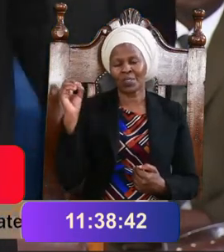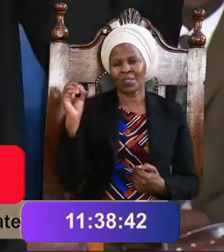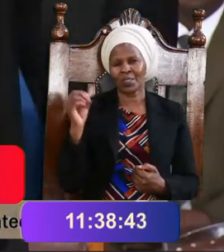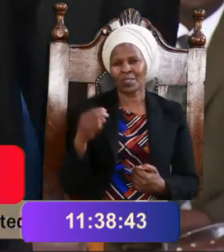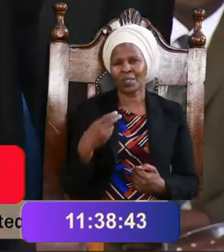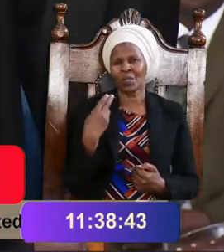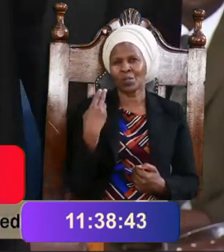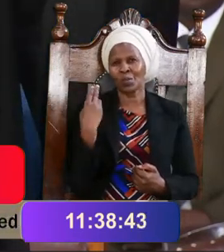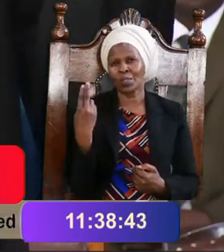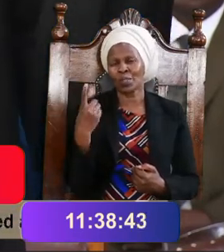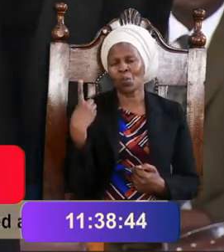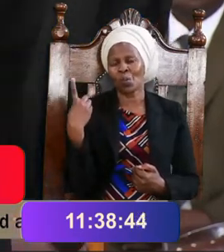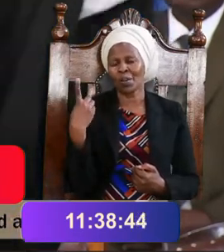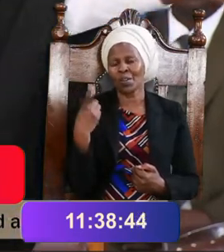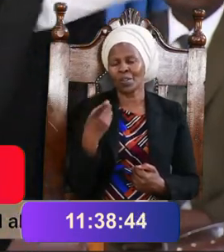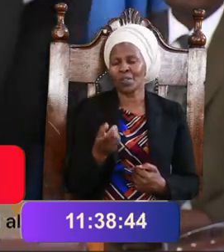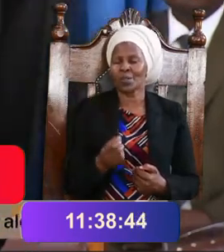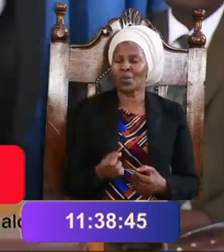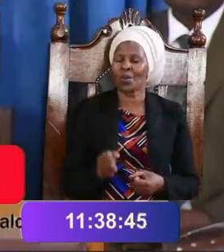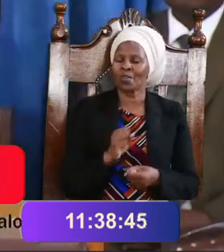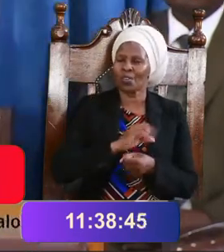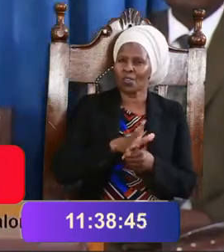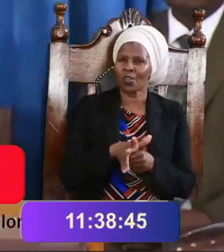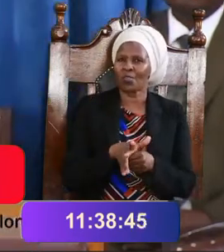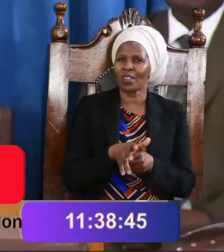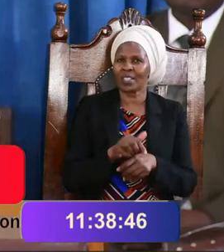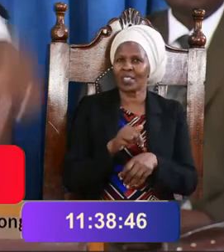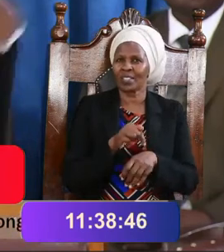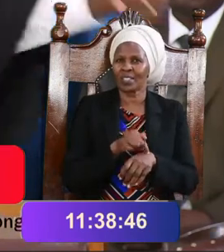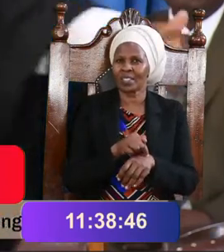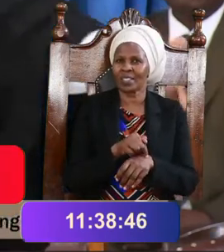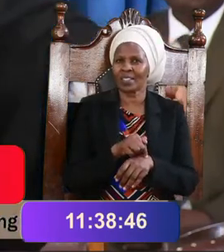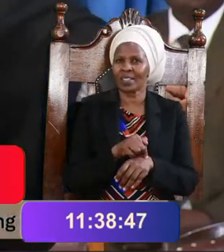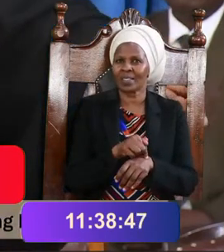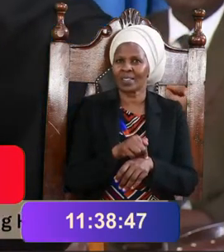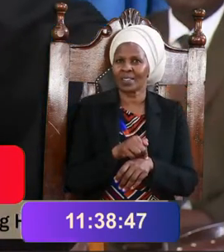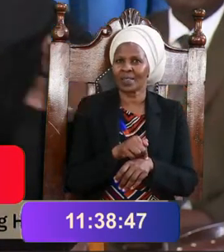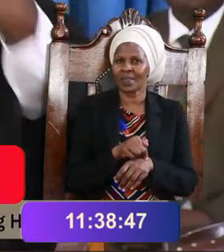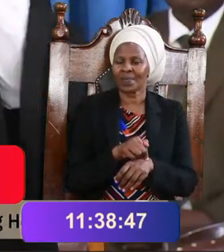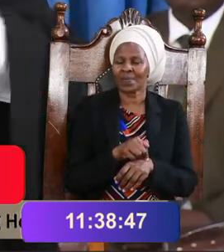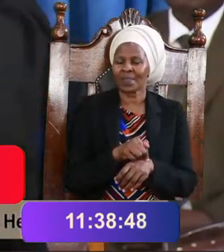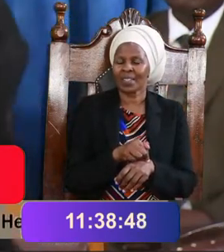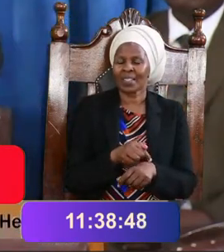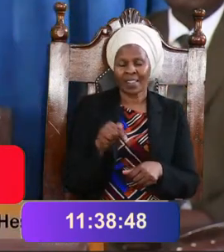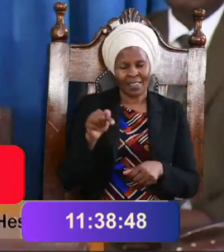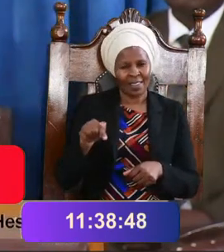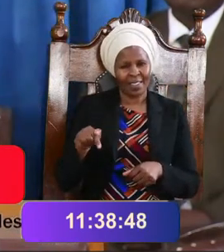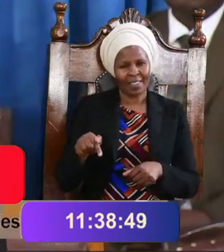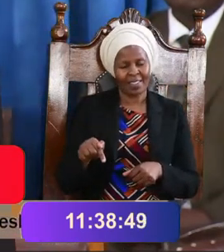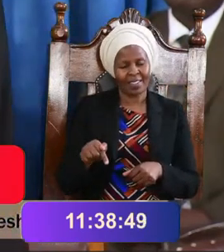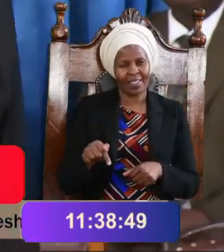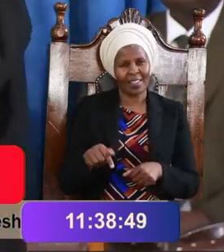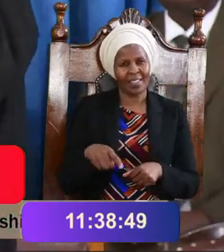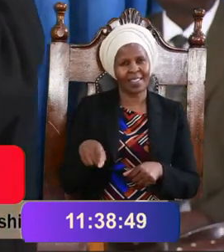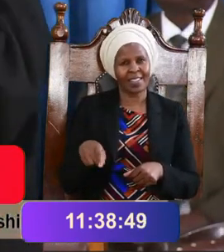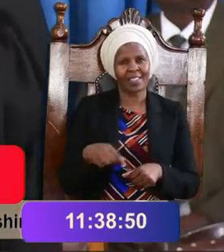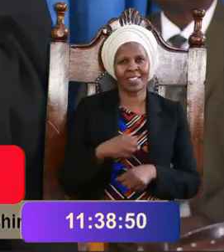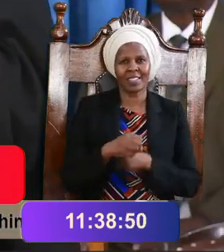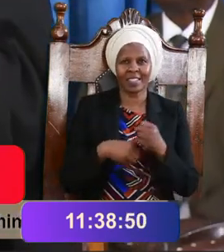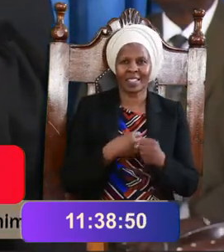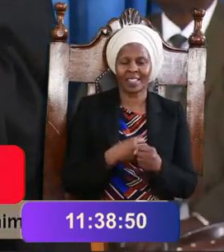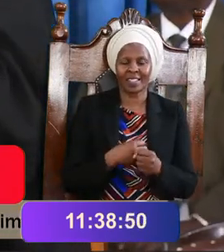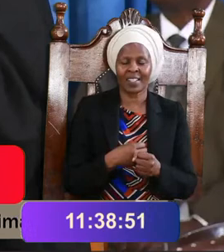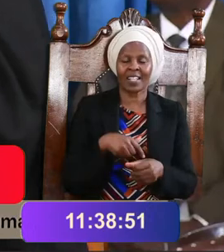tulikuwa lockdown. Pasaka hii nyingine tulikuwa mini lockdown. Kwa hivyo hii ndio Pasaka in